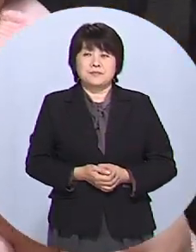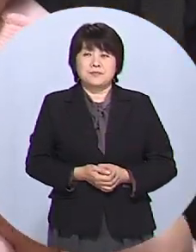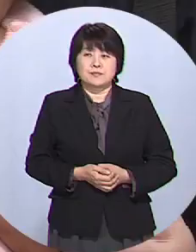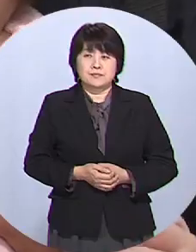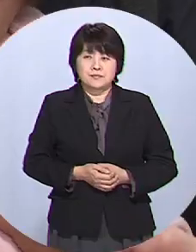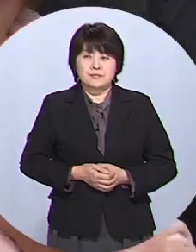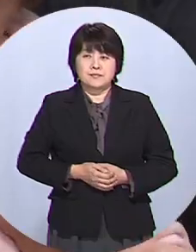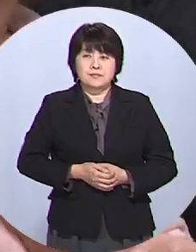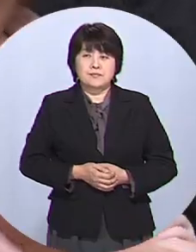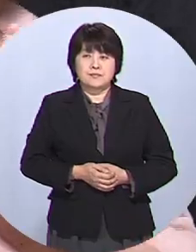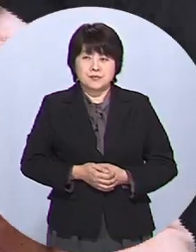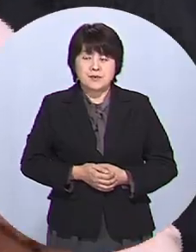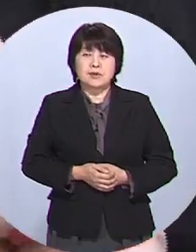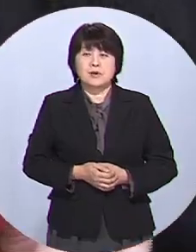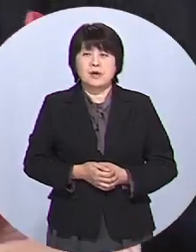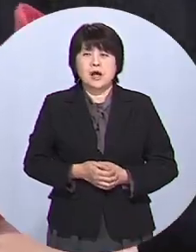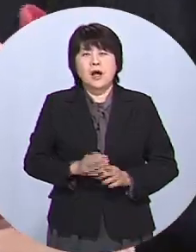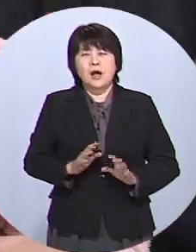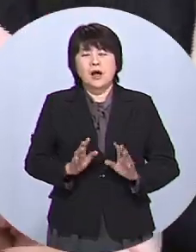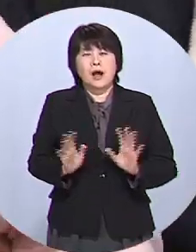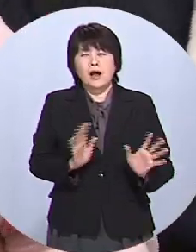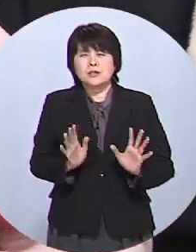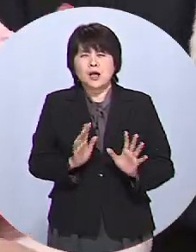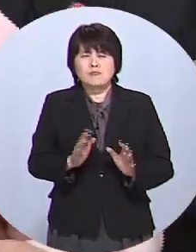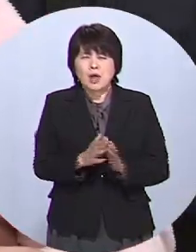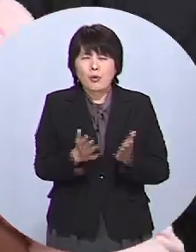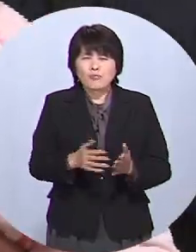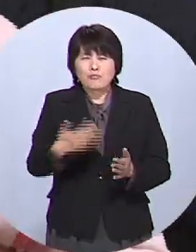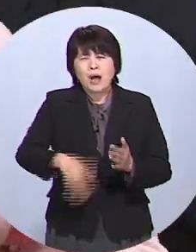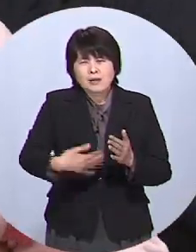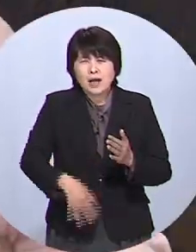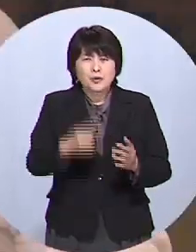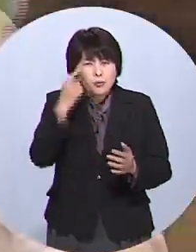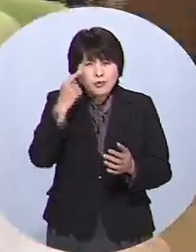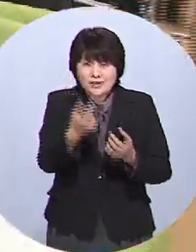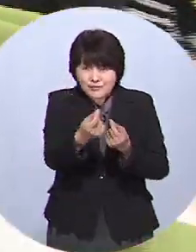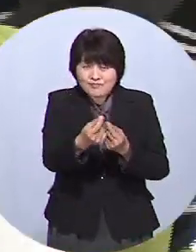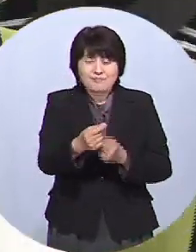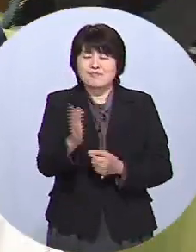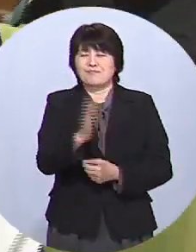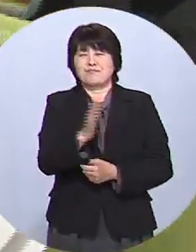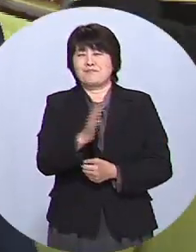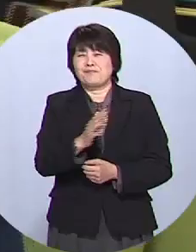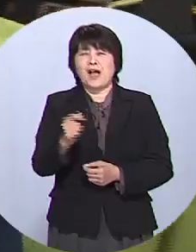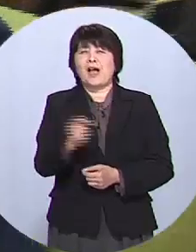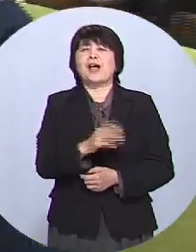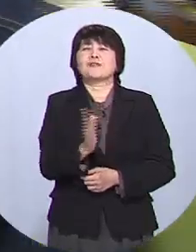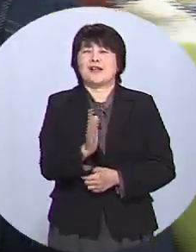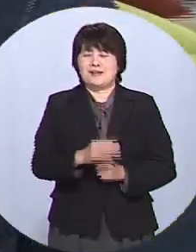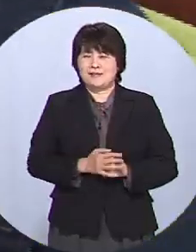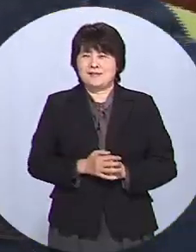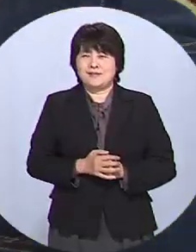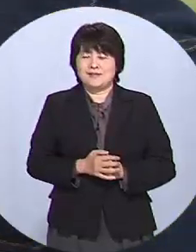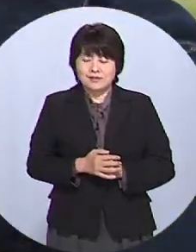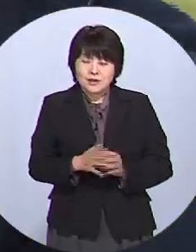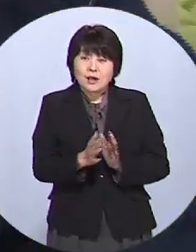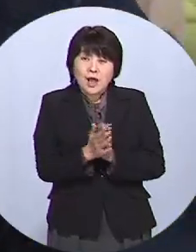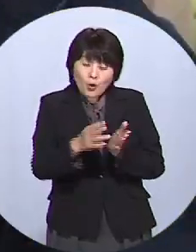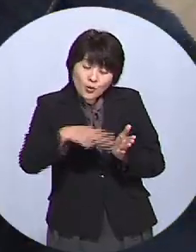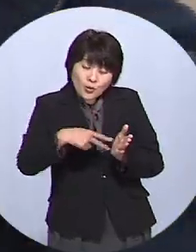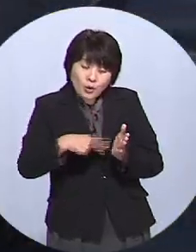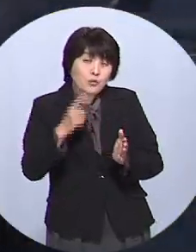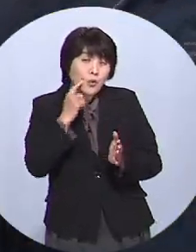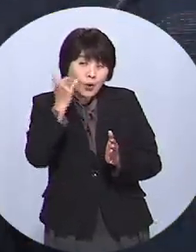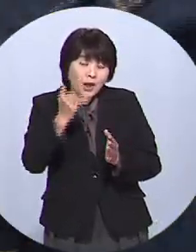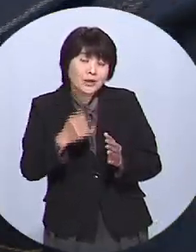赤ちゃんに絵本はまだ早いんじゃないかと思ったそこのあなた、 思った、 はい、そんなことはありません、絵本を読んであげている時の親